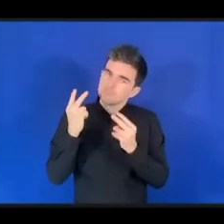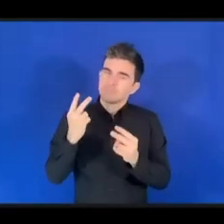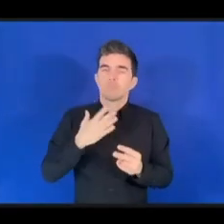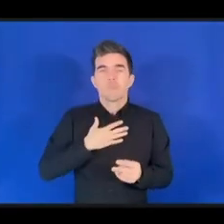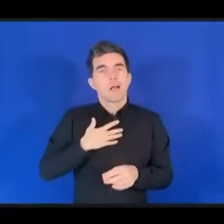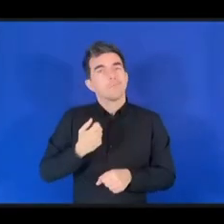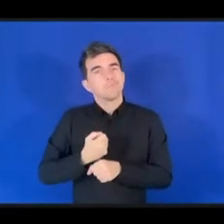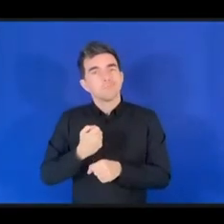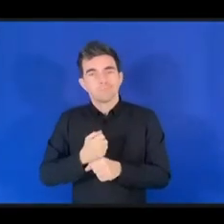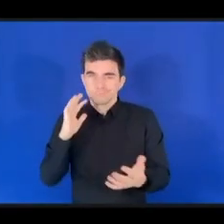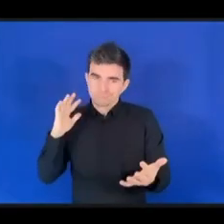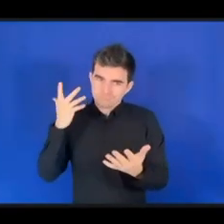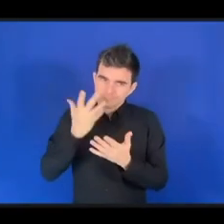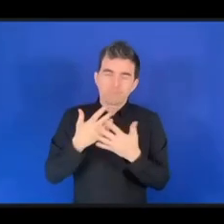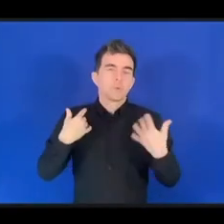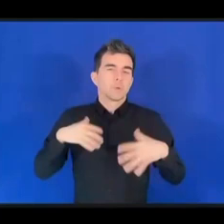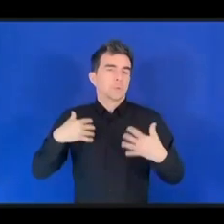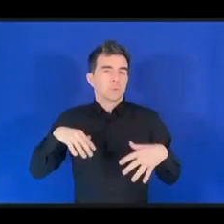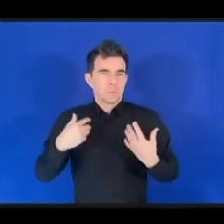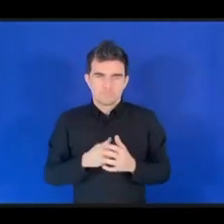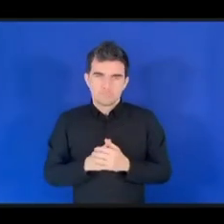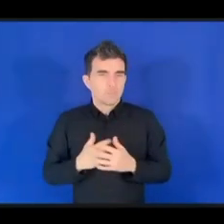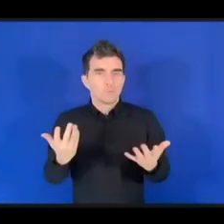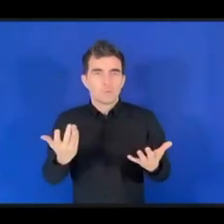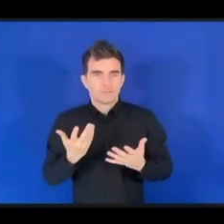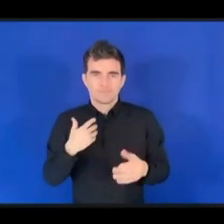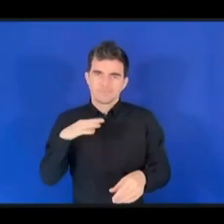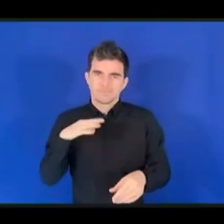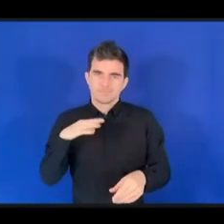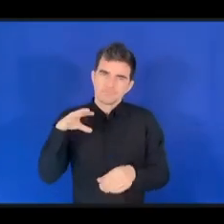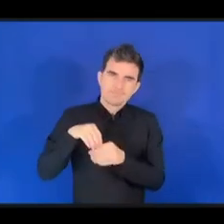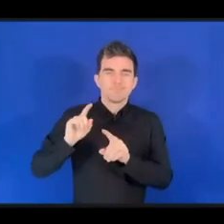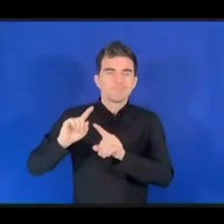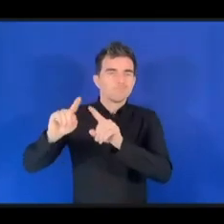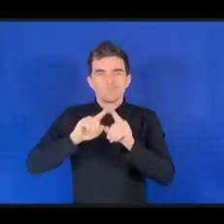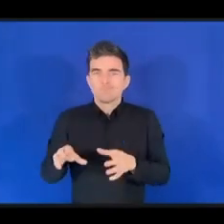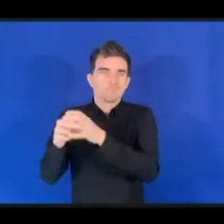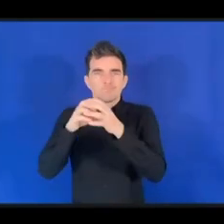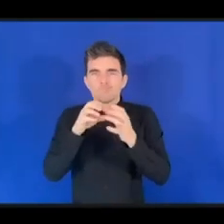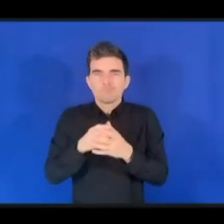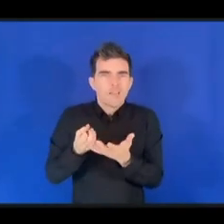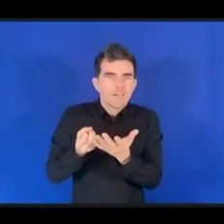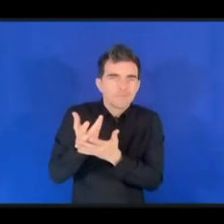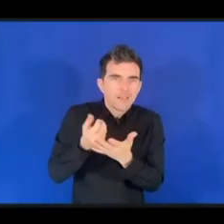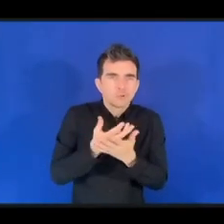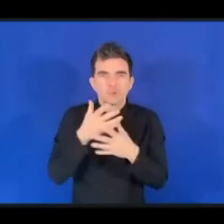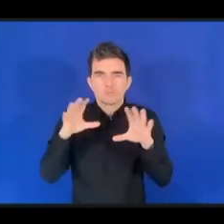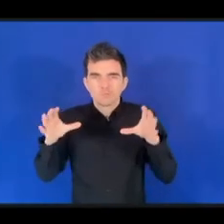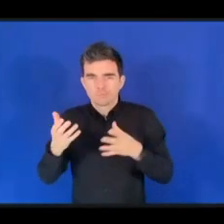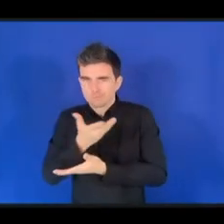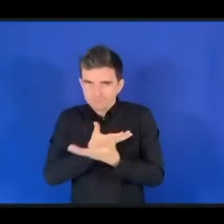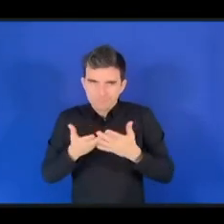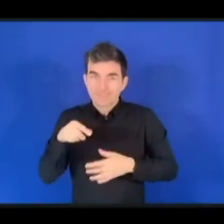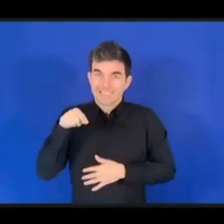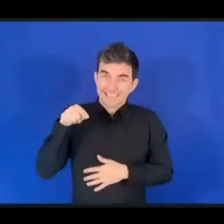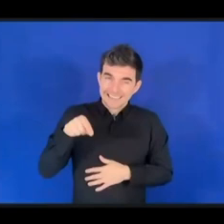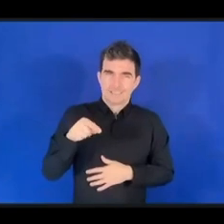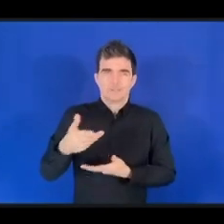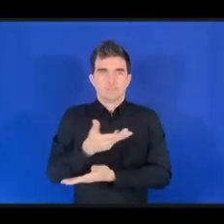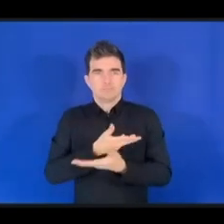عمليات المنتدى لاكثر من عقدين من الزمن واعتبر ان هذا العمل كان